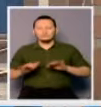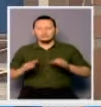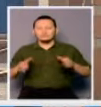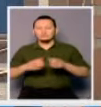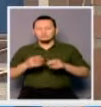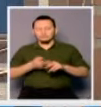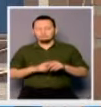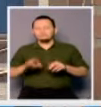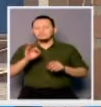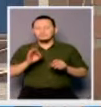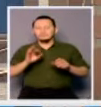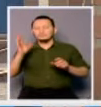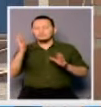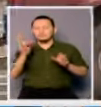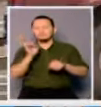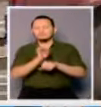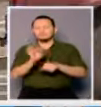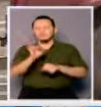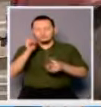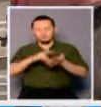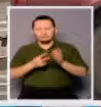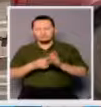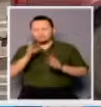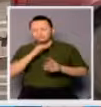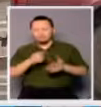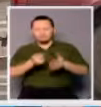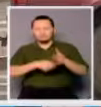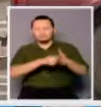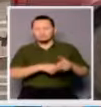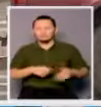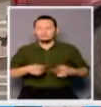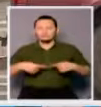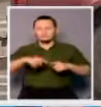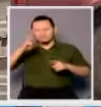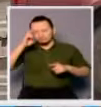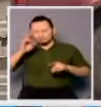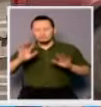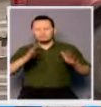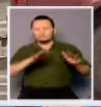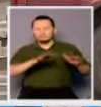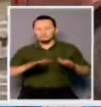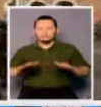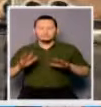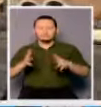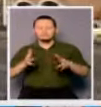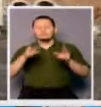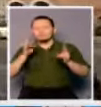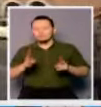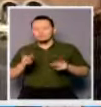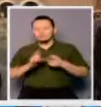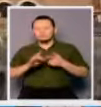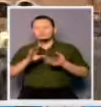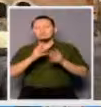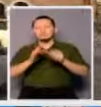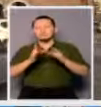және байланыс құралдарын бұғаттау құқығына ие болды. Осы төрт орган әлеуметтік, табиғи не техногенді сипаттағы төтенше жағдайлар